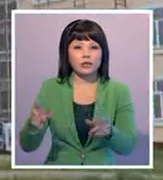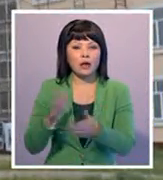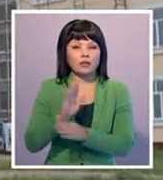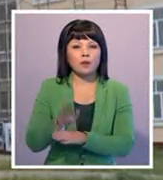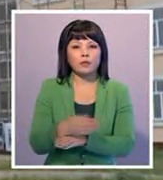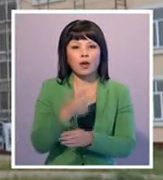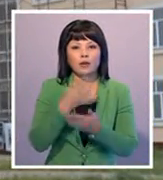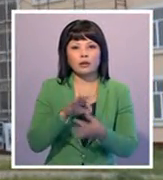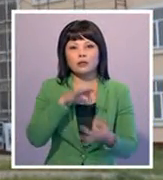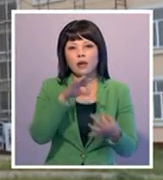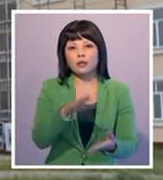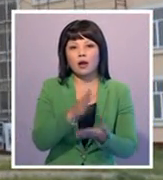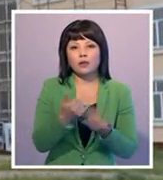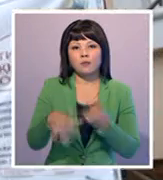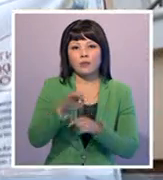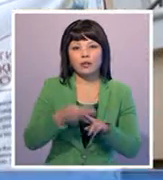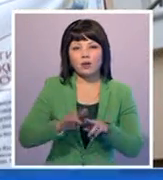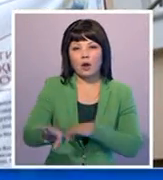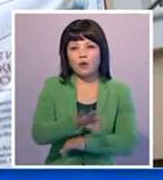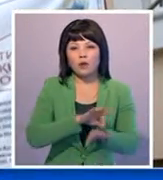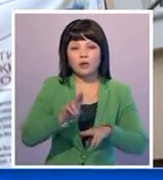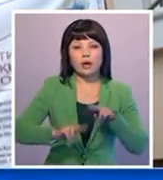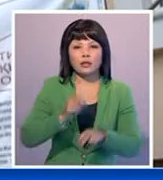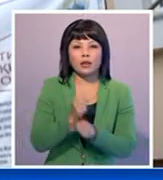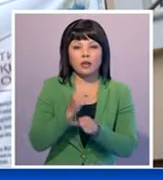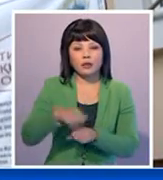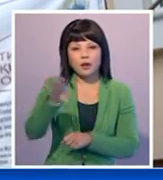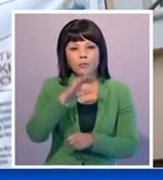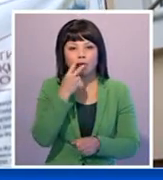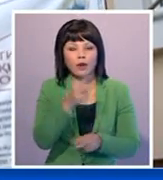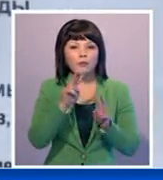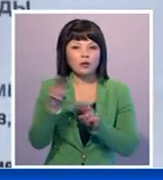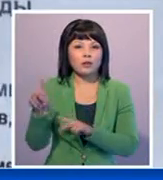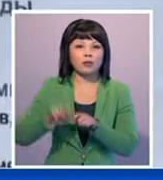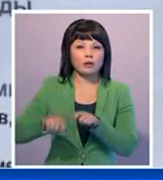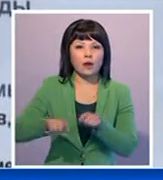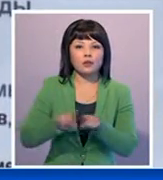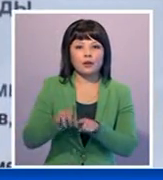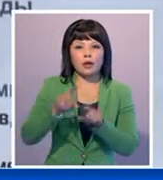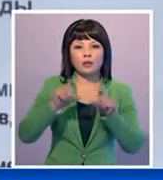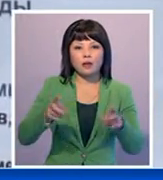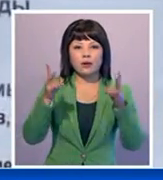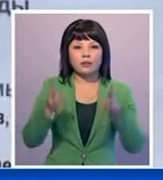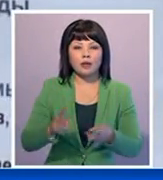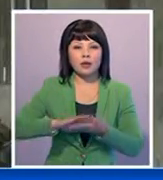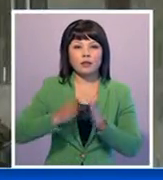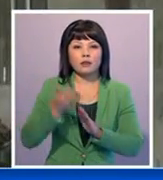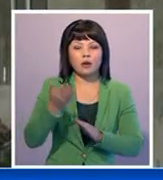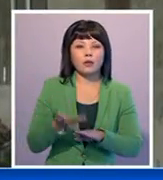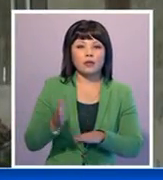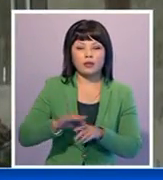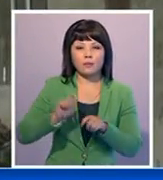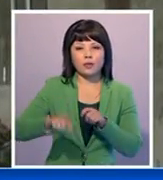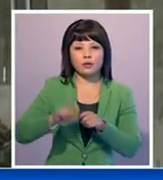қаңырап тұр. Өйткені шөгіп барады. Құрылыс архитектуралық бақылау комитетінің мәліметіне қарағанда нысан апатты жағдайда. Сондықтан салмақ түсетін